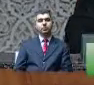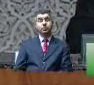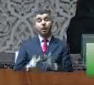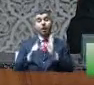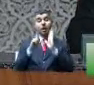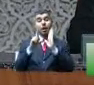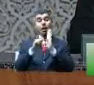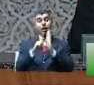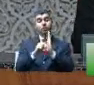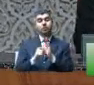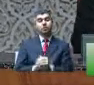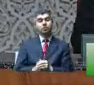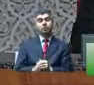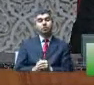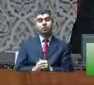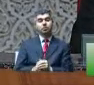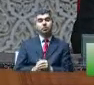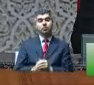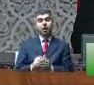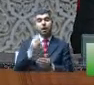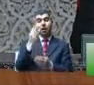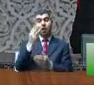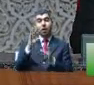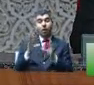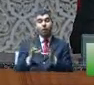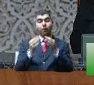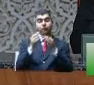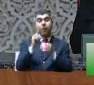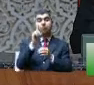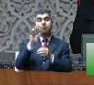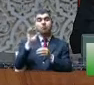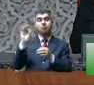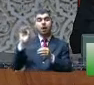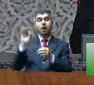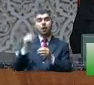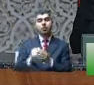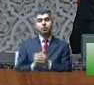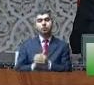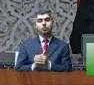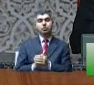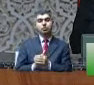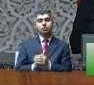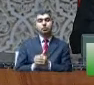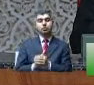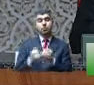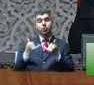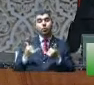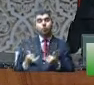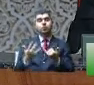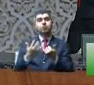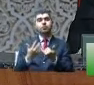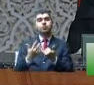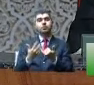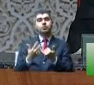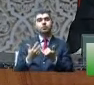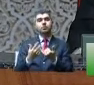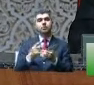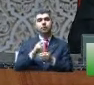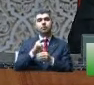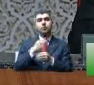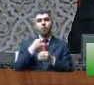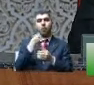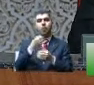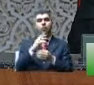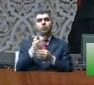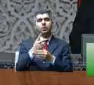عملا بأحكام الفقرة الثالثة من الفصل 100 من الدستور، يخصص المجلس هذه